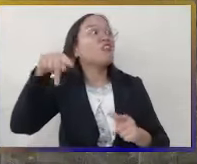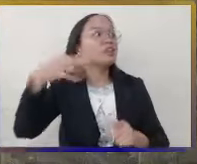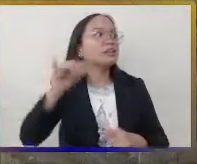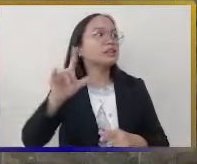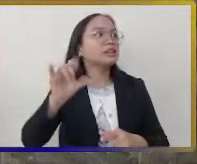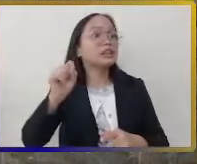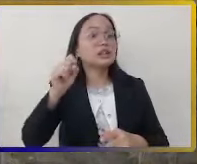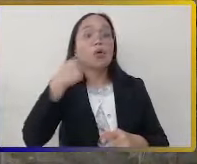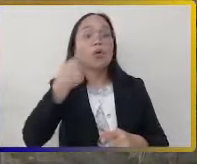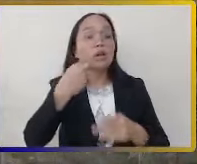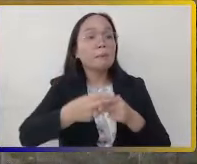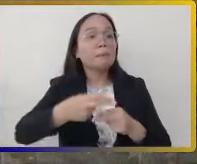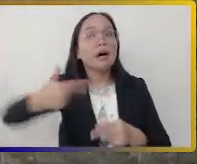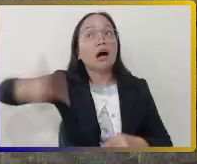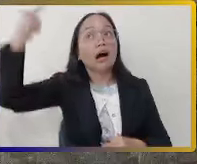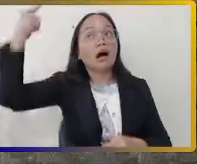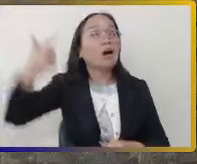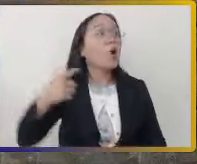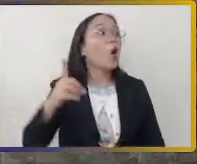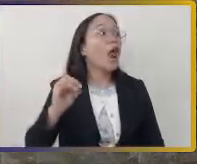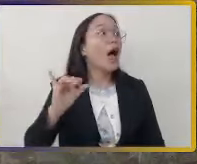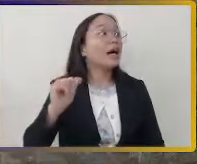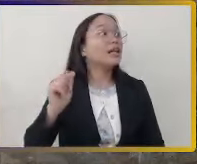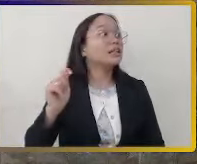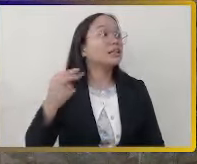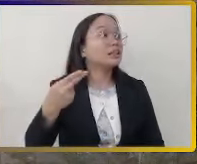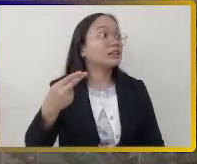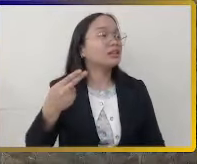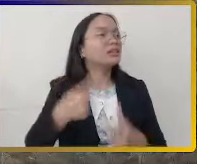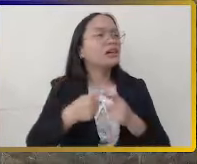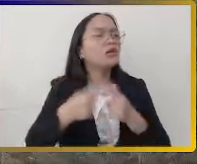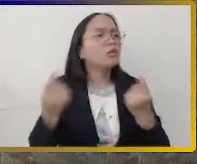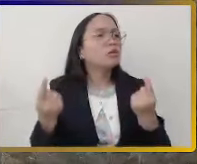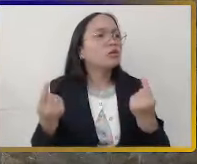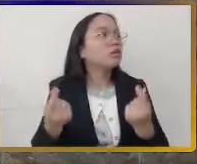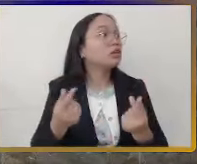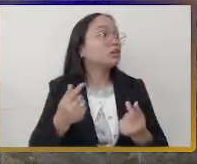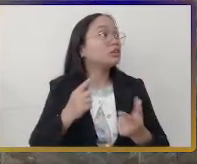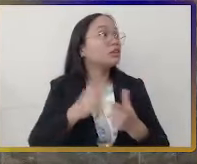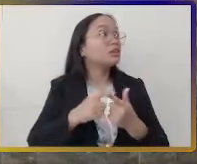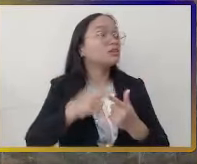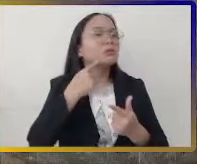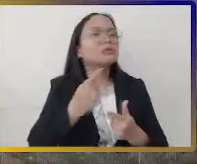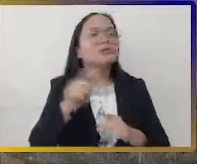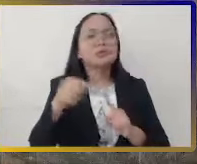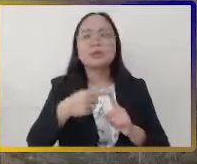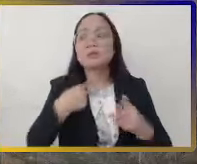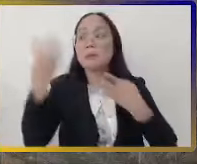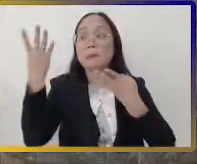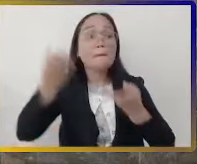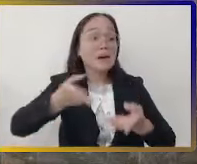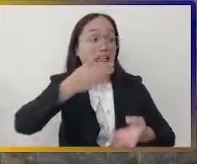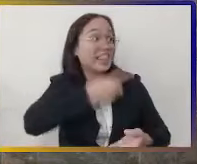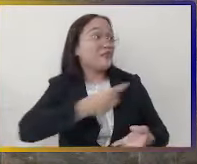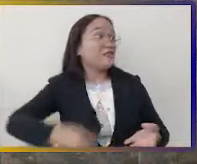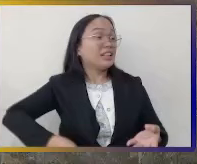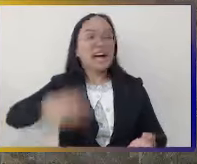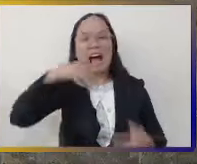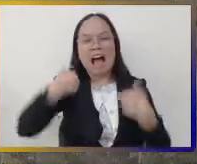Goliath. Good. Alright? Ngayon, inatasan siya, sabi niya, para magdala siya ng pagkain doon sa kanyang mga